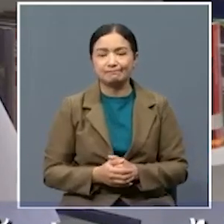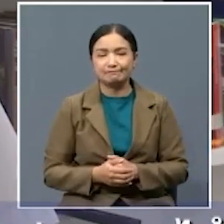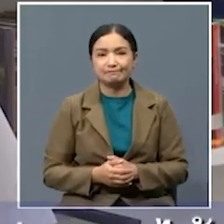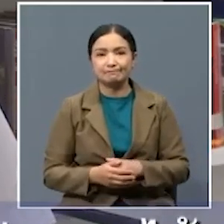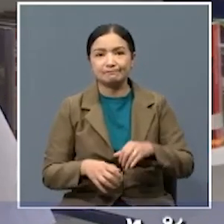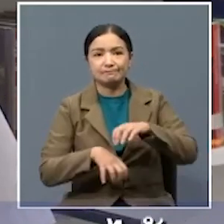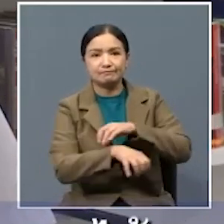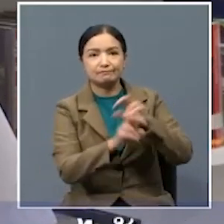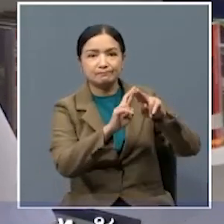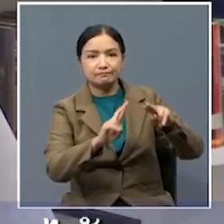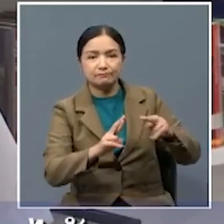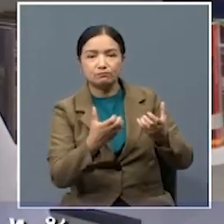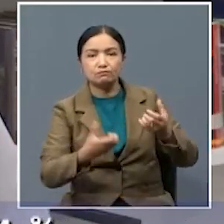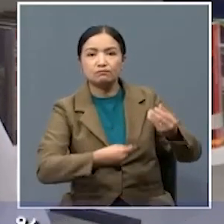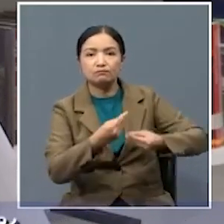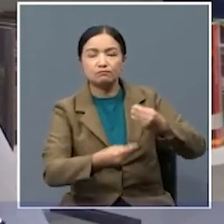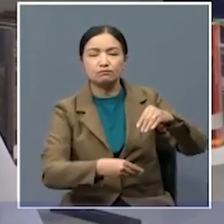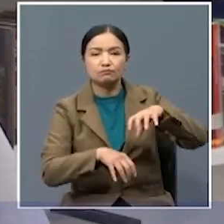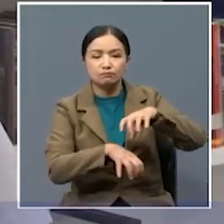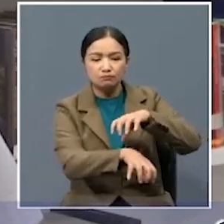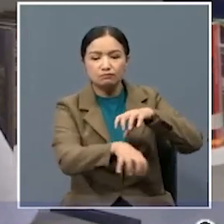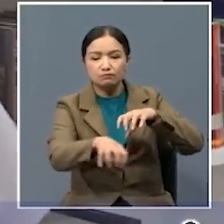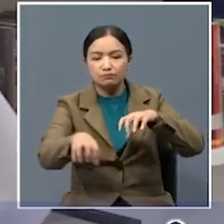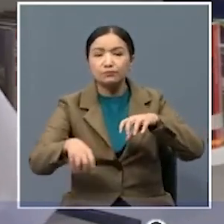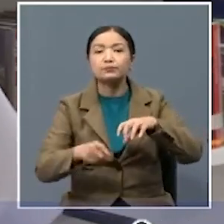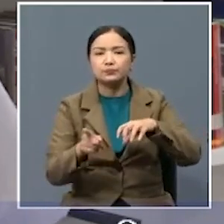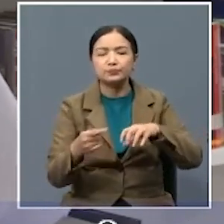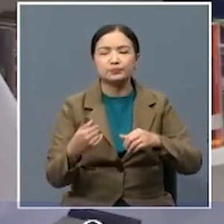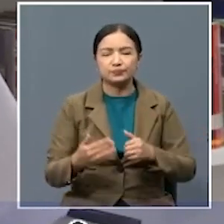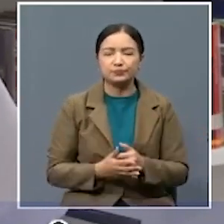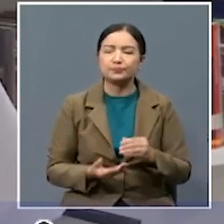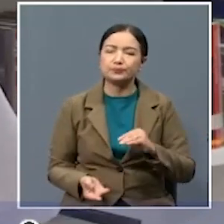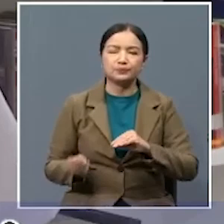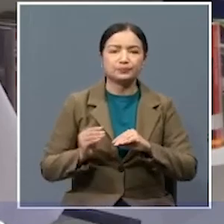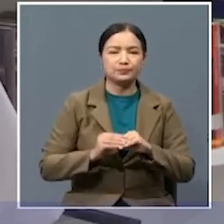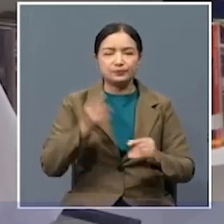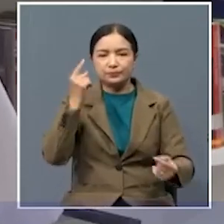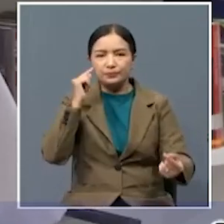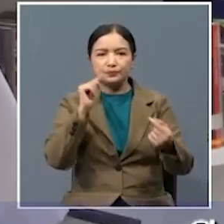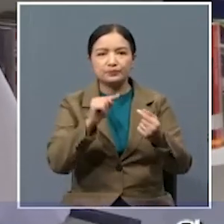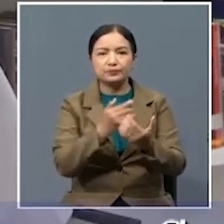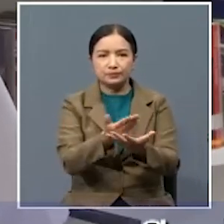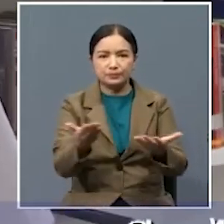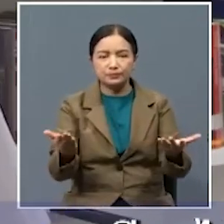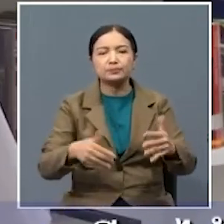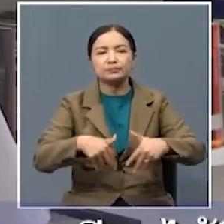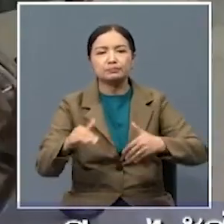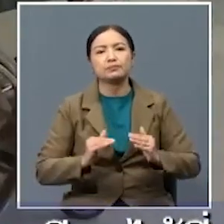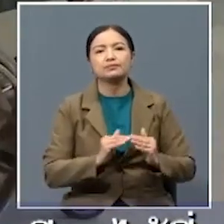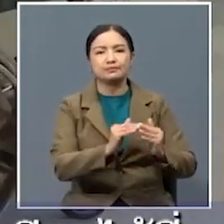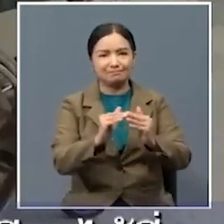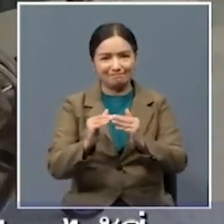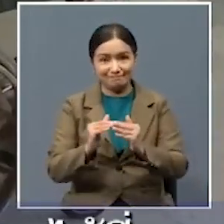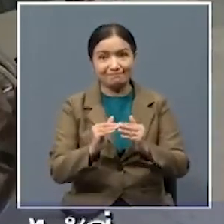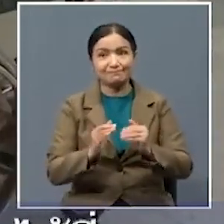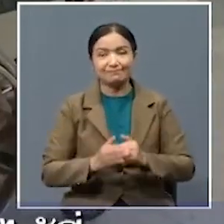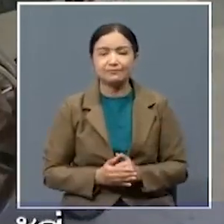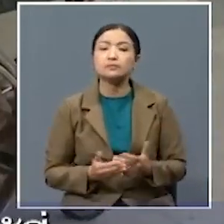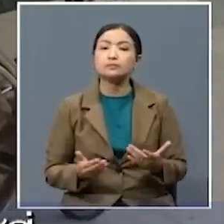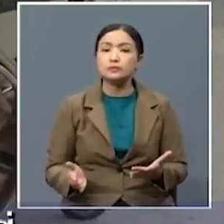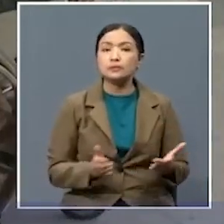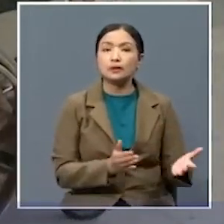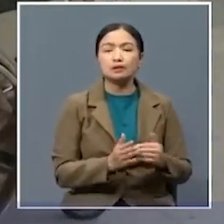ค้าของชําในหมู่บ้านนะครับอันนี้ก็เป็นการเพิ่มการเข้าถึงให้กับประชาชนมากยิ่งขึ้นครับ นอกจ